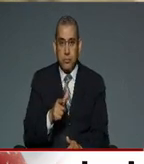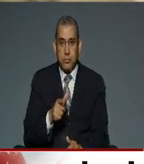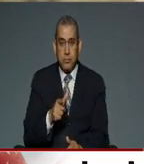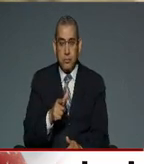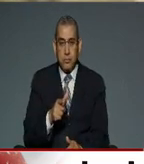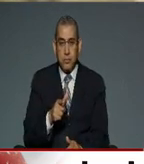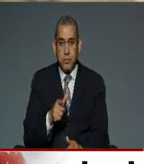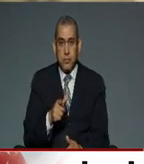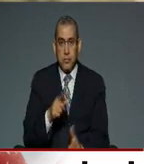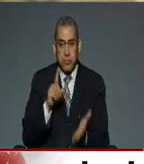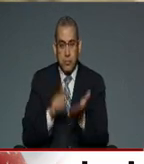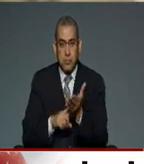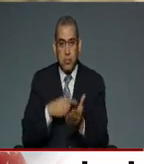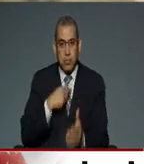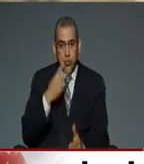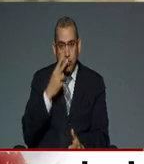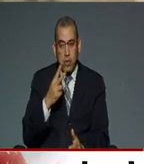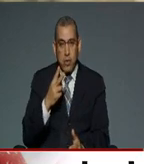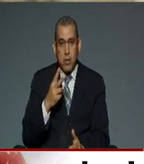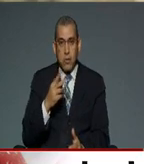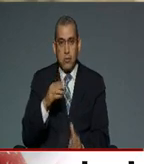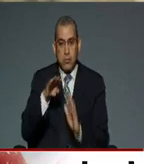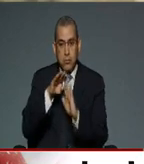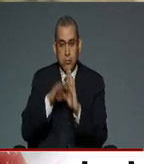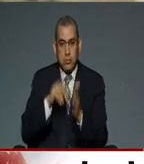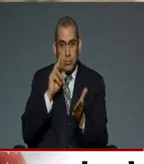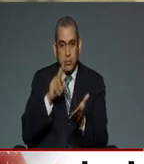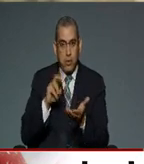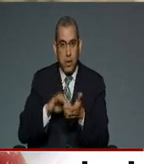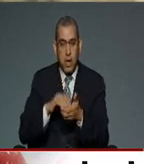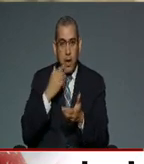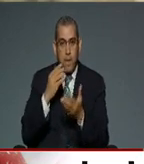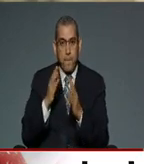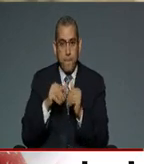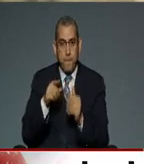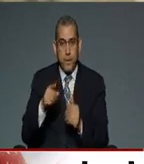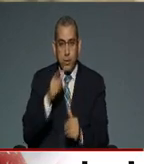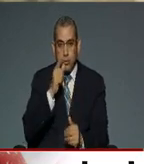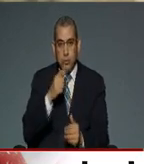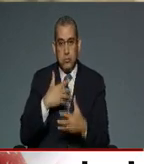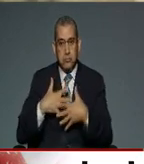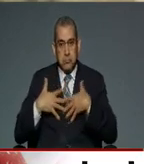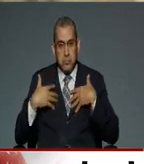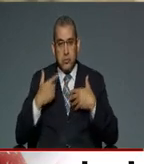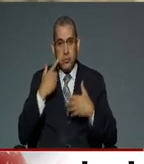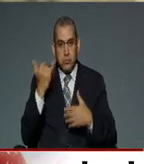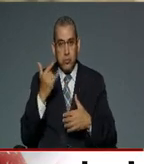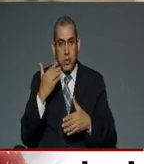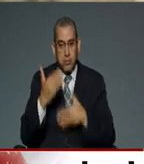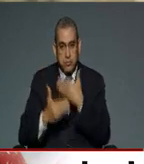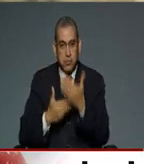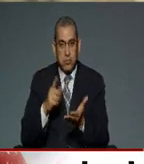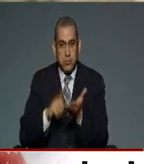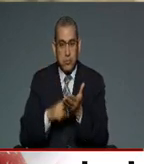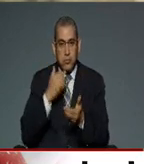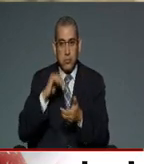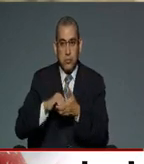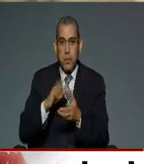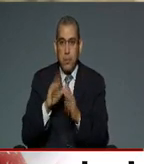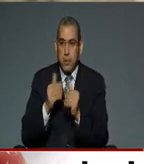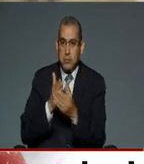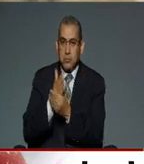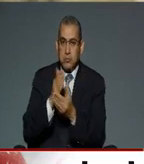ث فقد تطرقنا كما ذكرت فخامتكم الى الكثير من القضايا الدوليه ومن